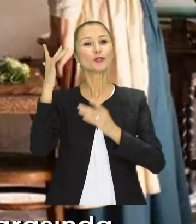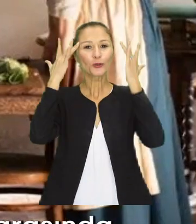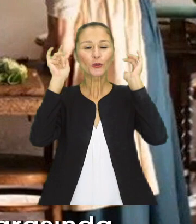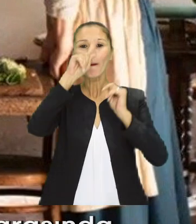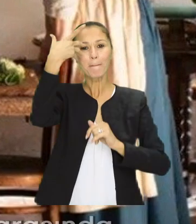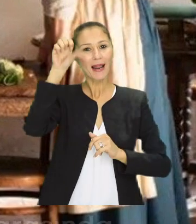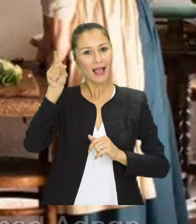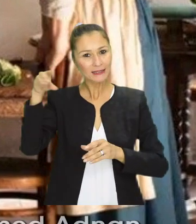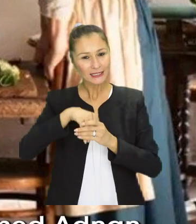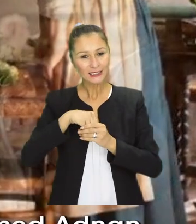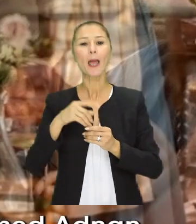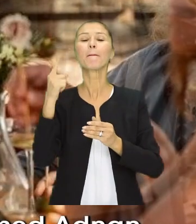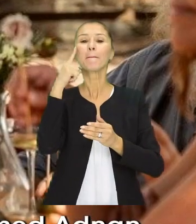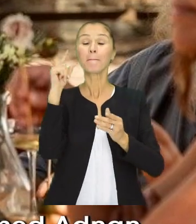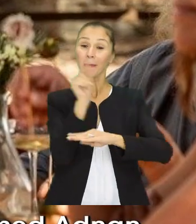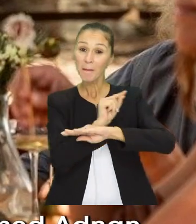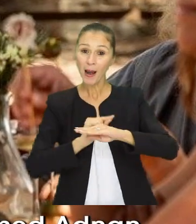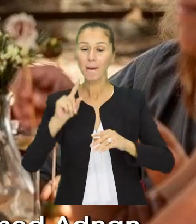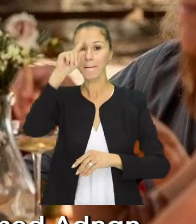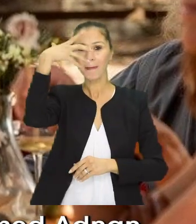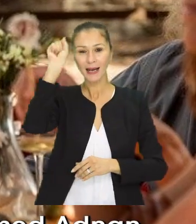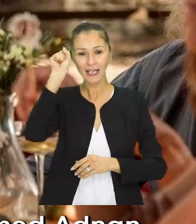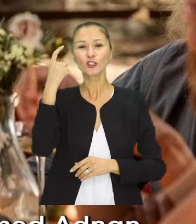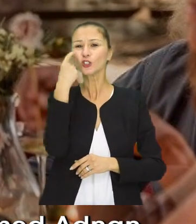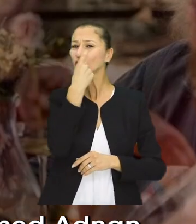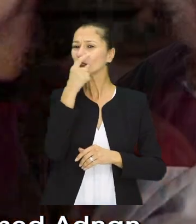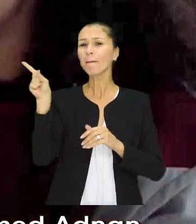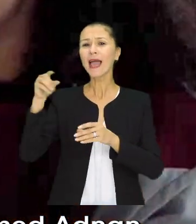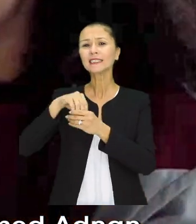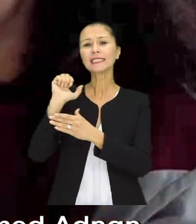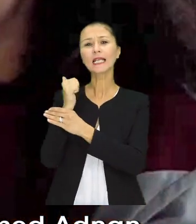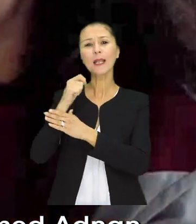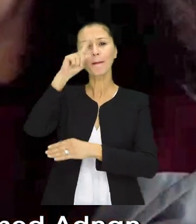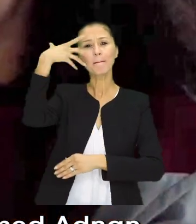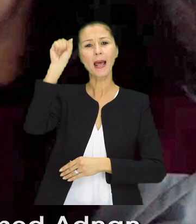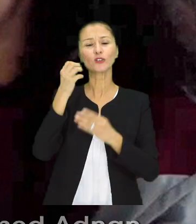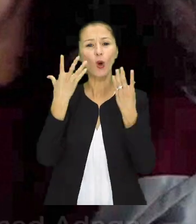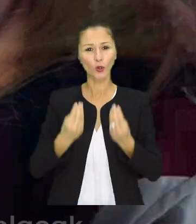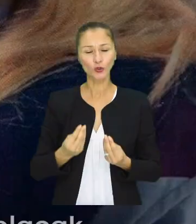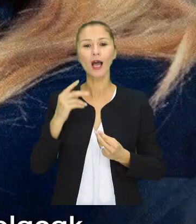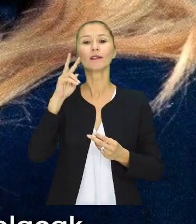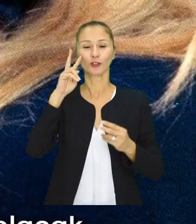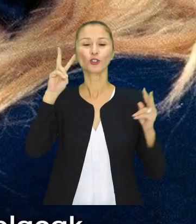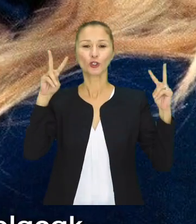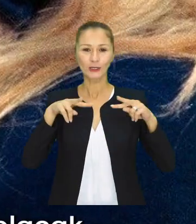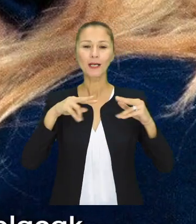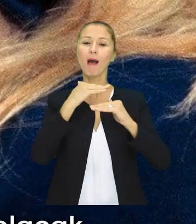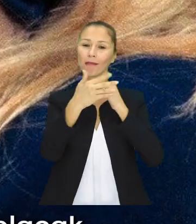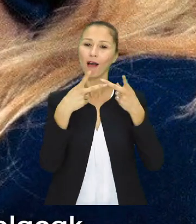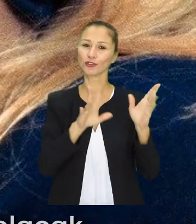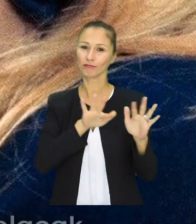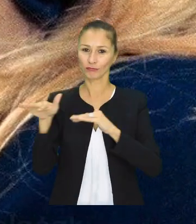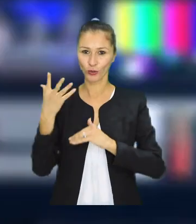Fransız Kültür Merkezi, İzmir Mimarlık Merkezi ve Ahmet Adnan Saygun Sanat Merkezi'nde düzenlenecek gösterimler